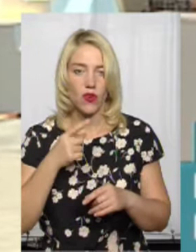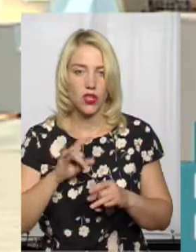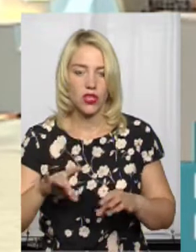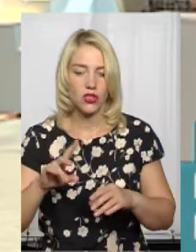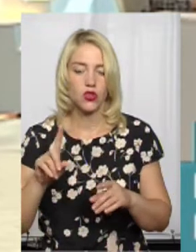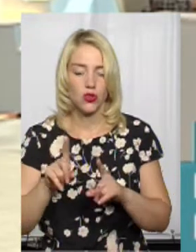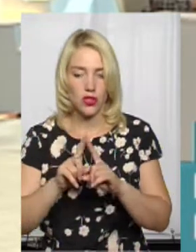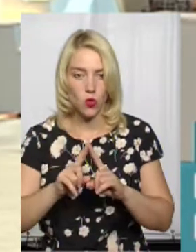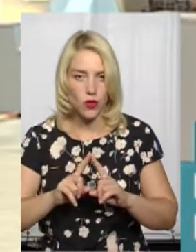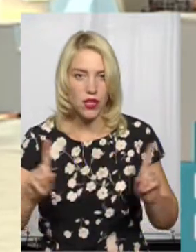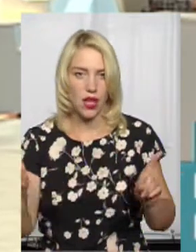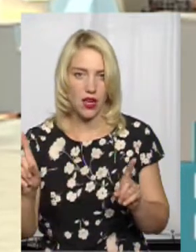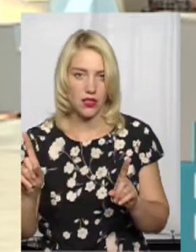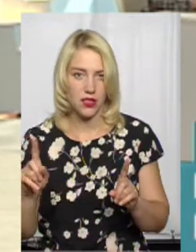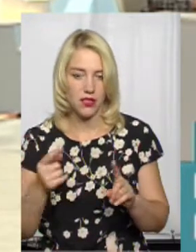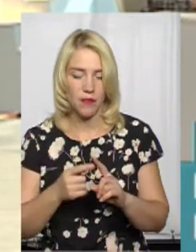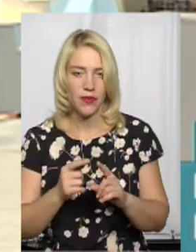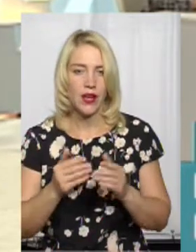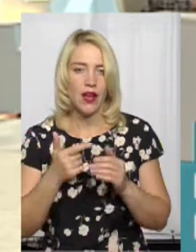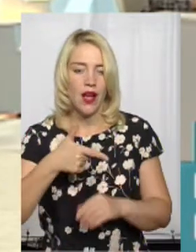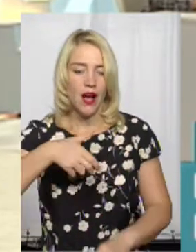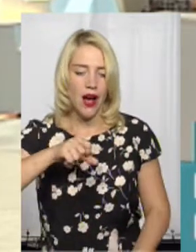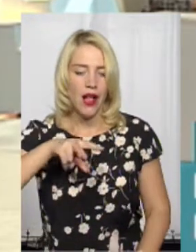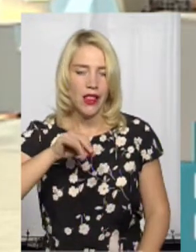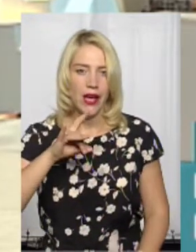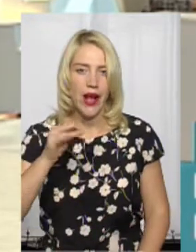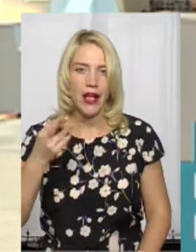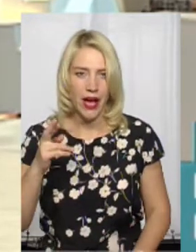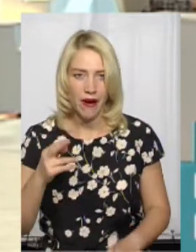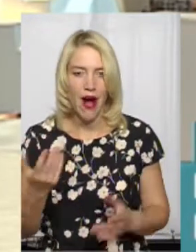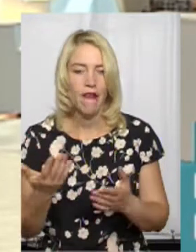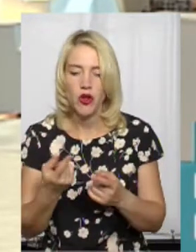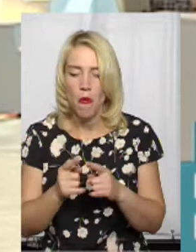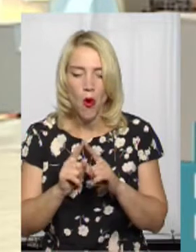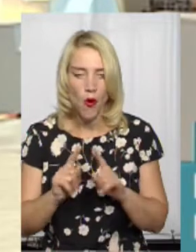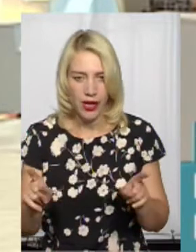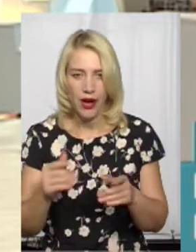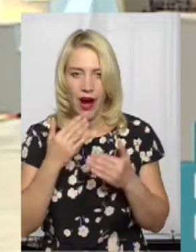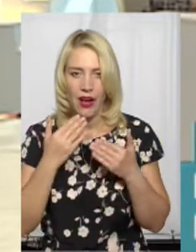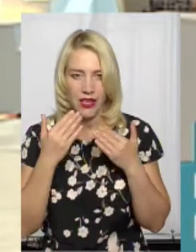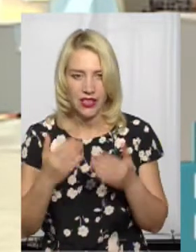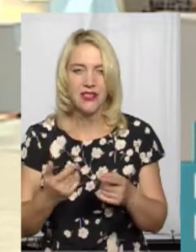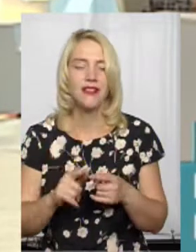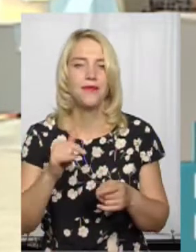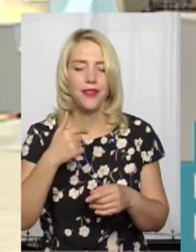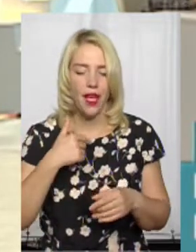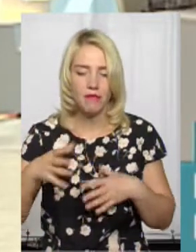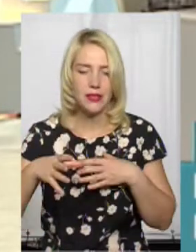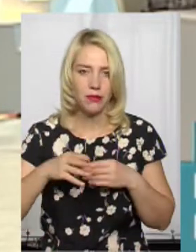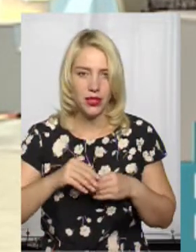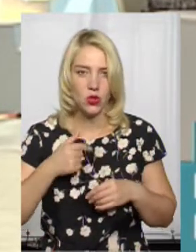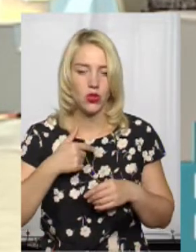про унікальність галереї. В чому її унікальність? Нам спільно з Володимиром Анатолійовичем